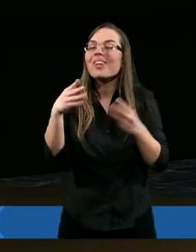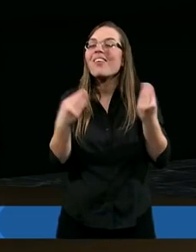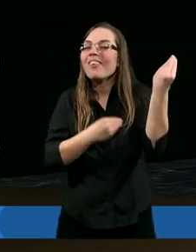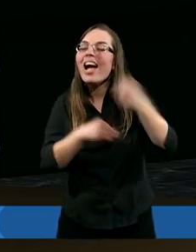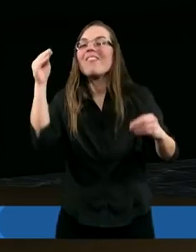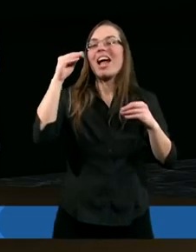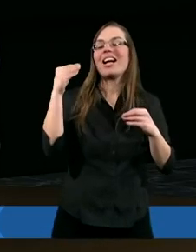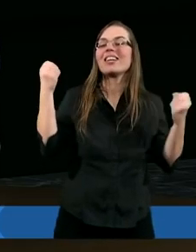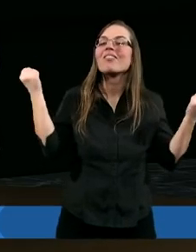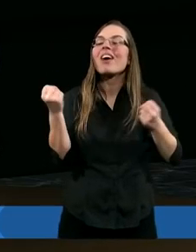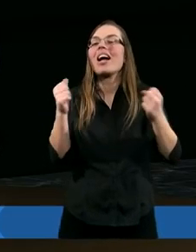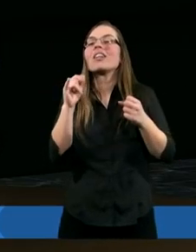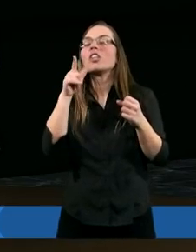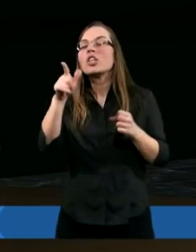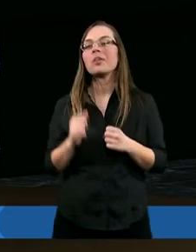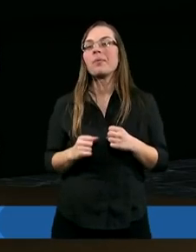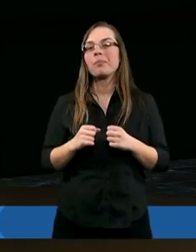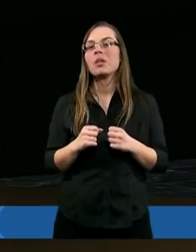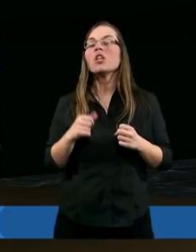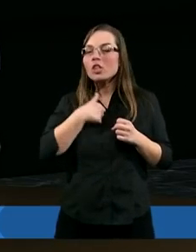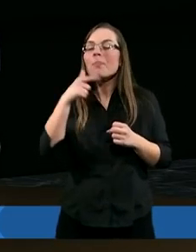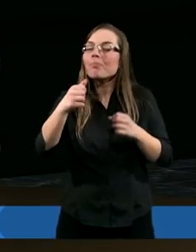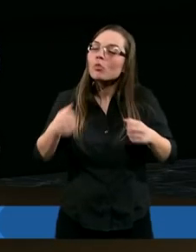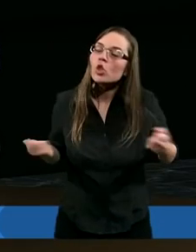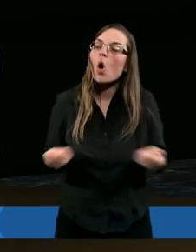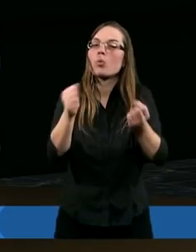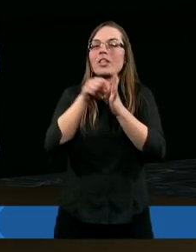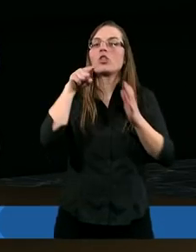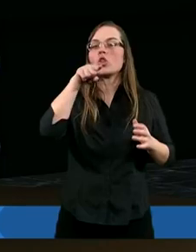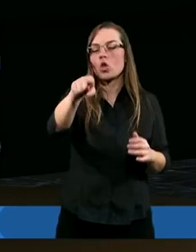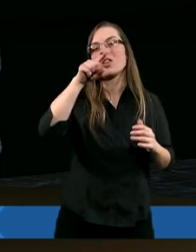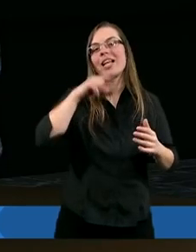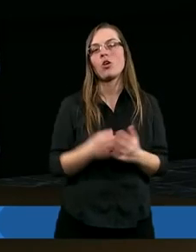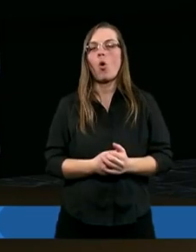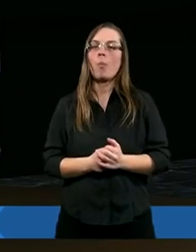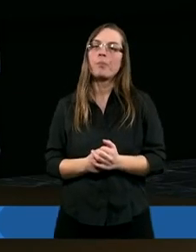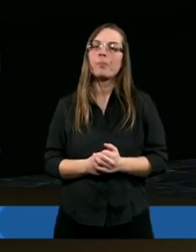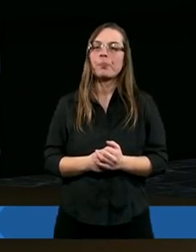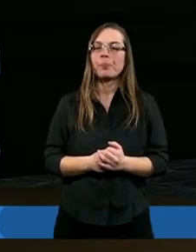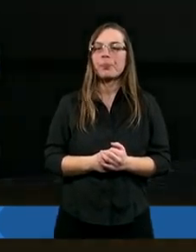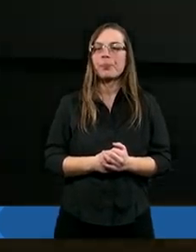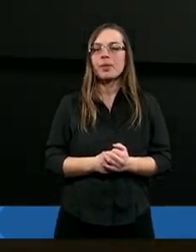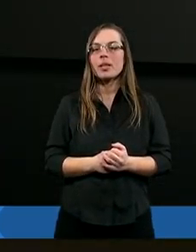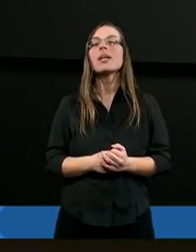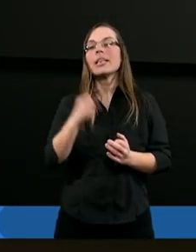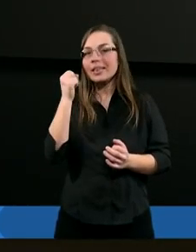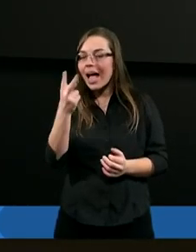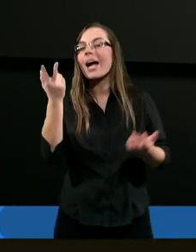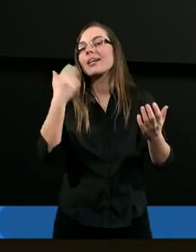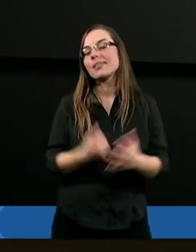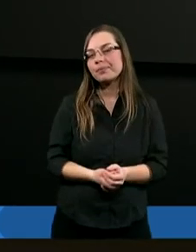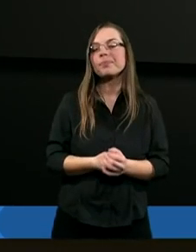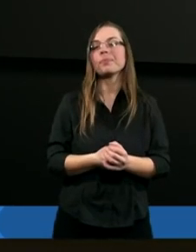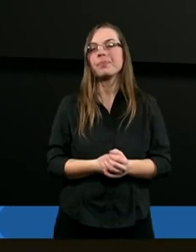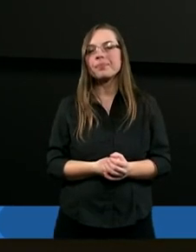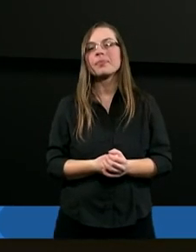wielki zaszczyt i chyba byśmy chcieli do tego dążyć. Tak.